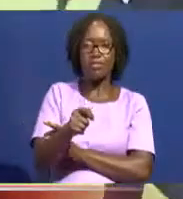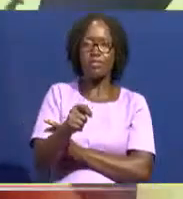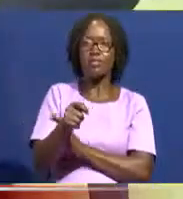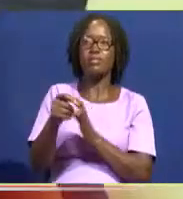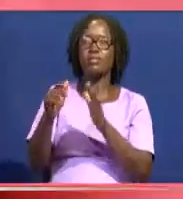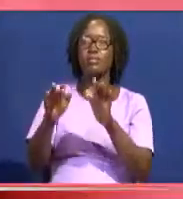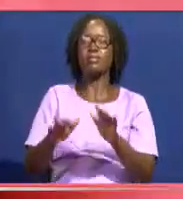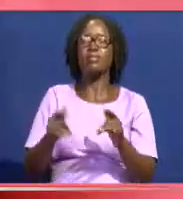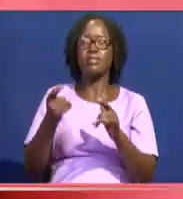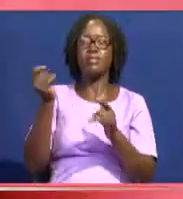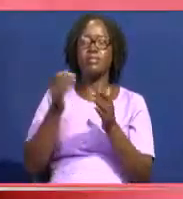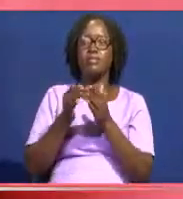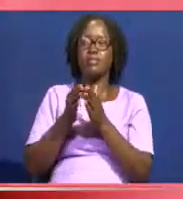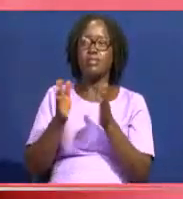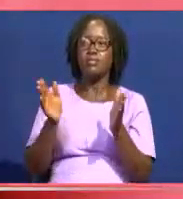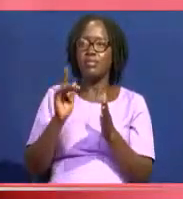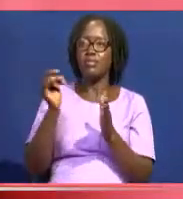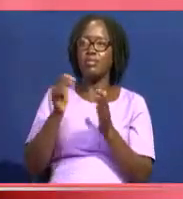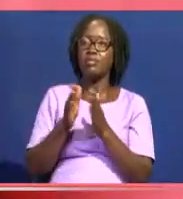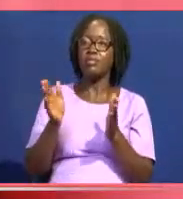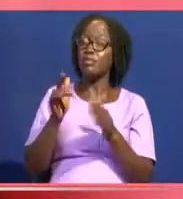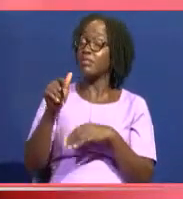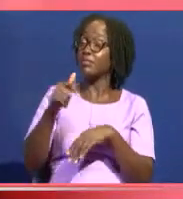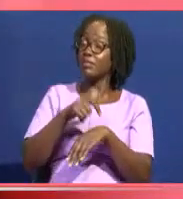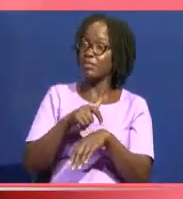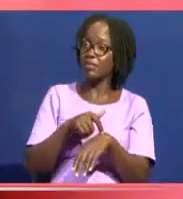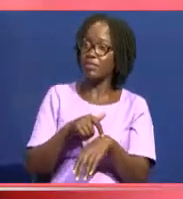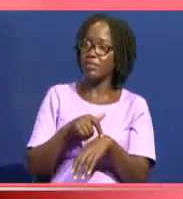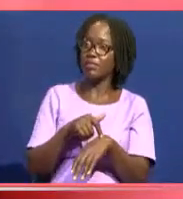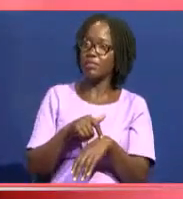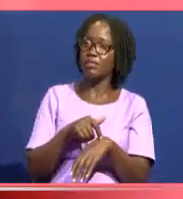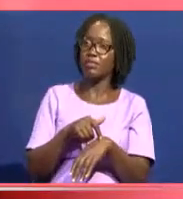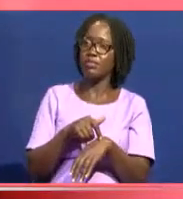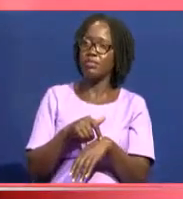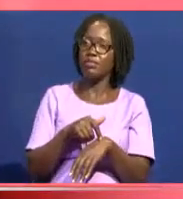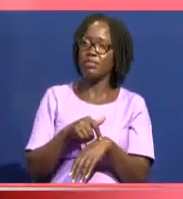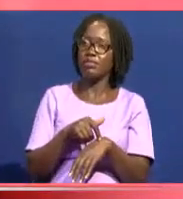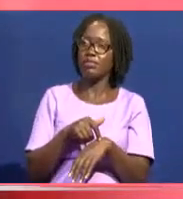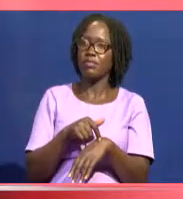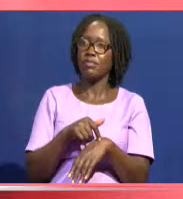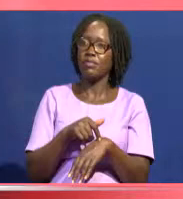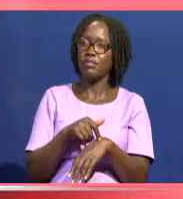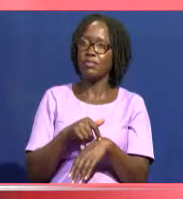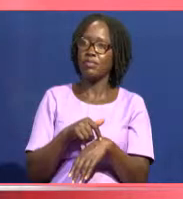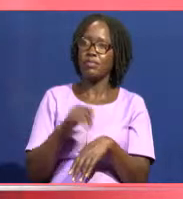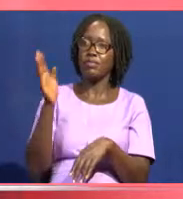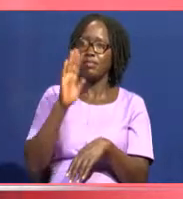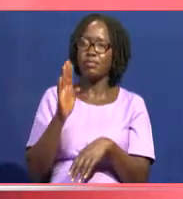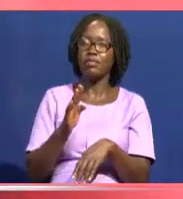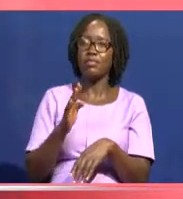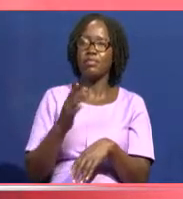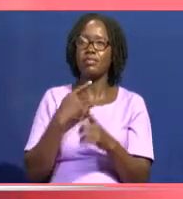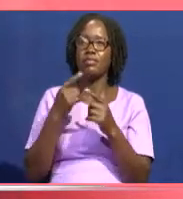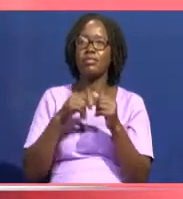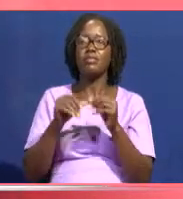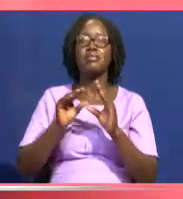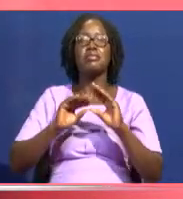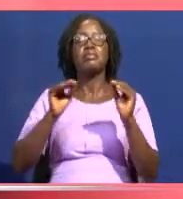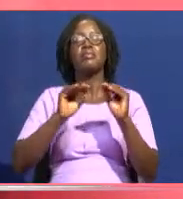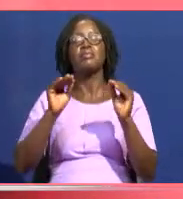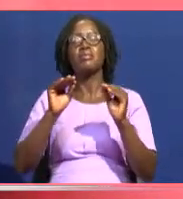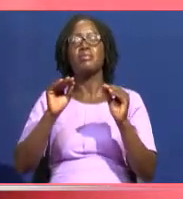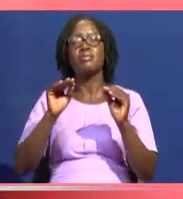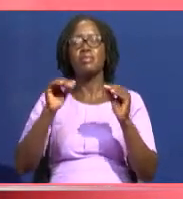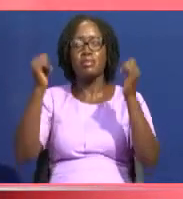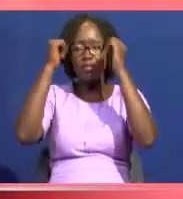Kenya Open. I think Kenya Open this time we never talk about it. We are teaching juniors to come to win Kenya